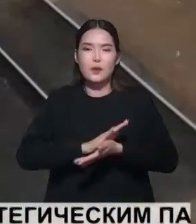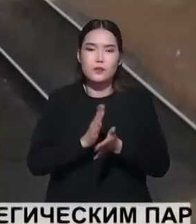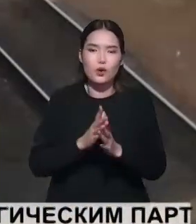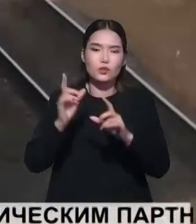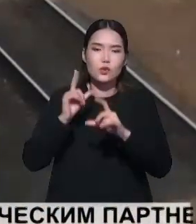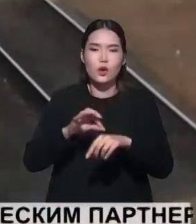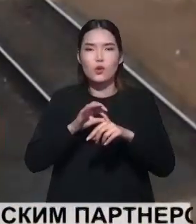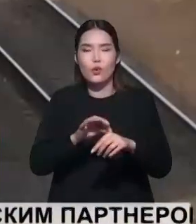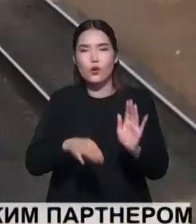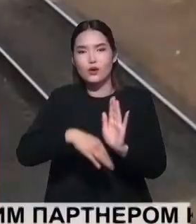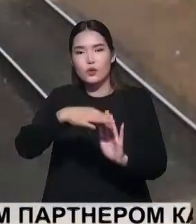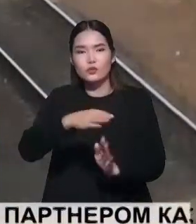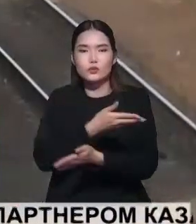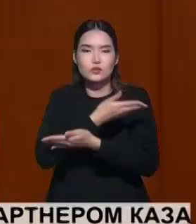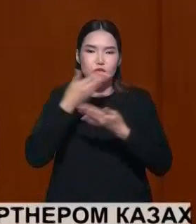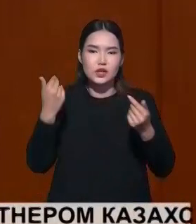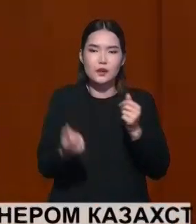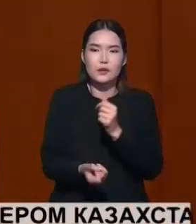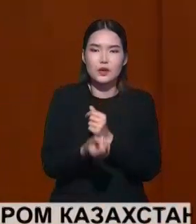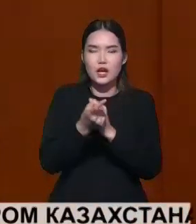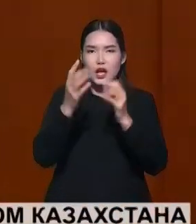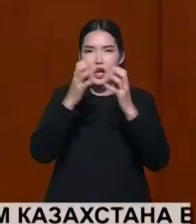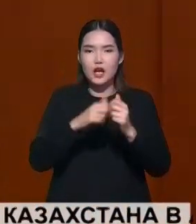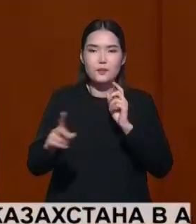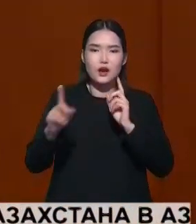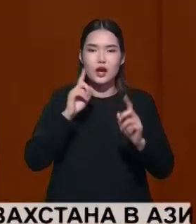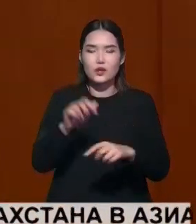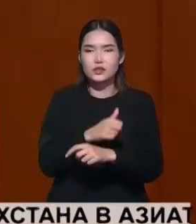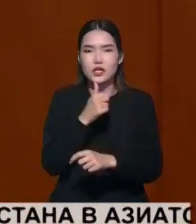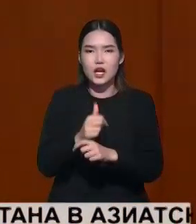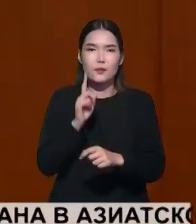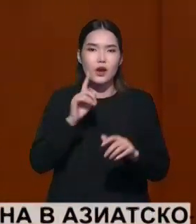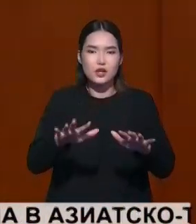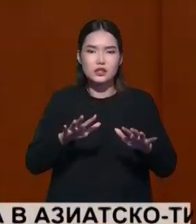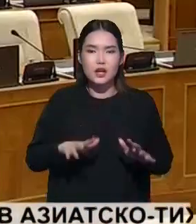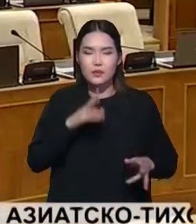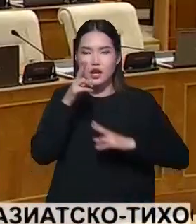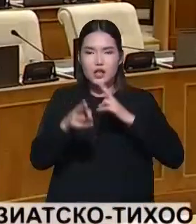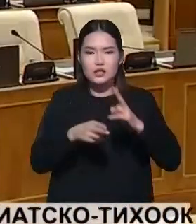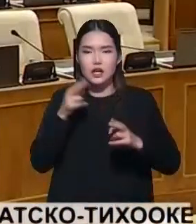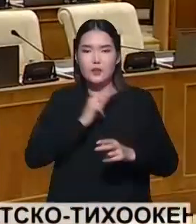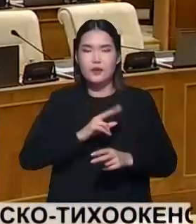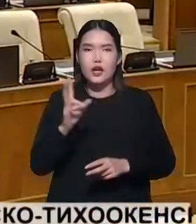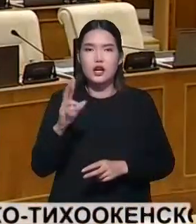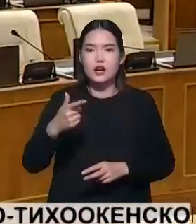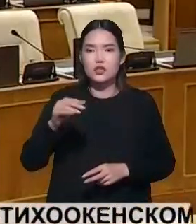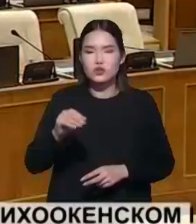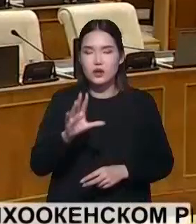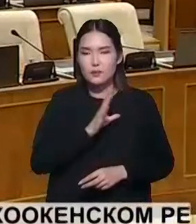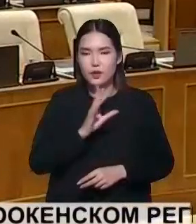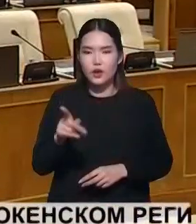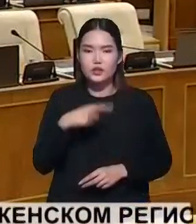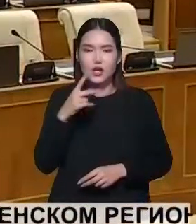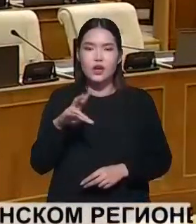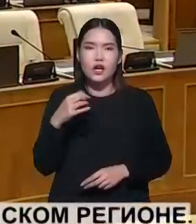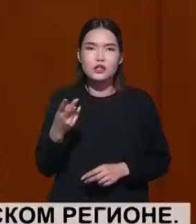не улучшается. Зачитывая результаты проведенного аудита, глава высшей аудиторской палаты раскритиковал деятельность КТЖ. По его словам, нацкомпания находится